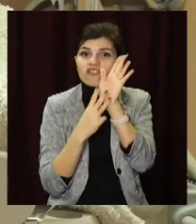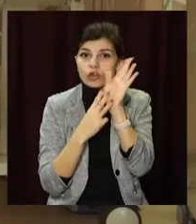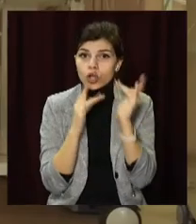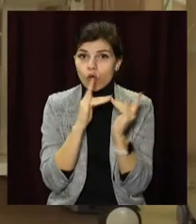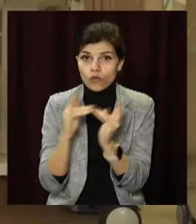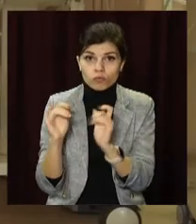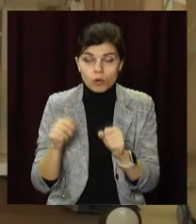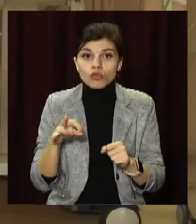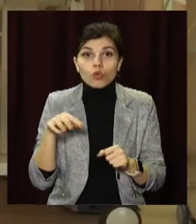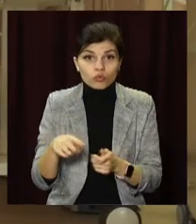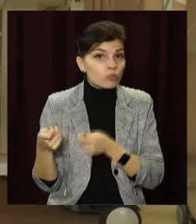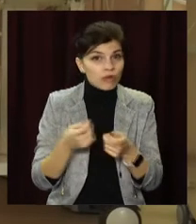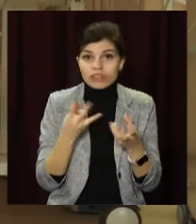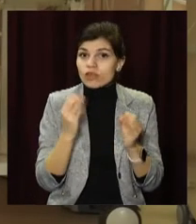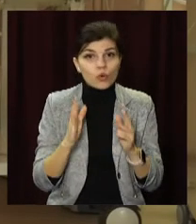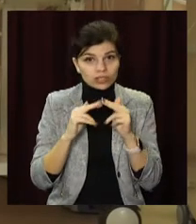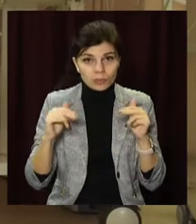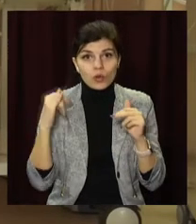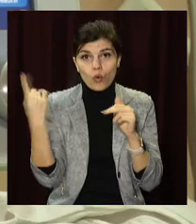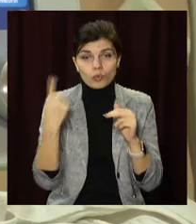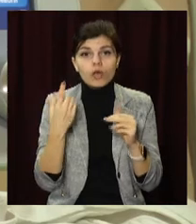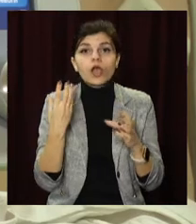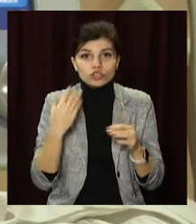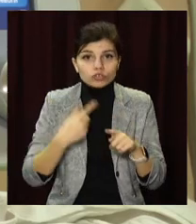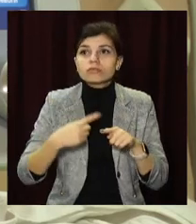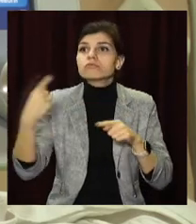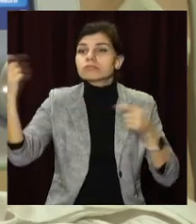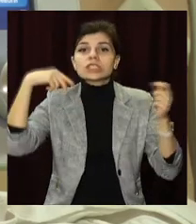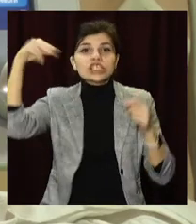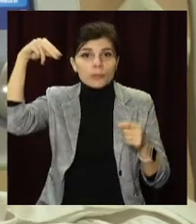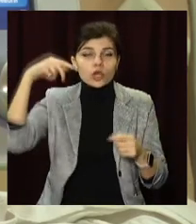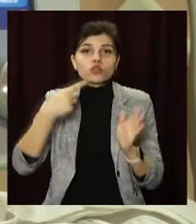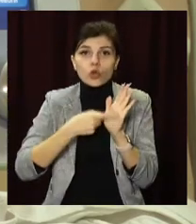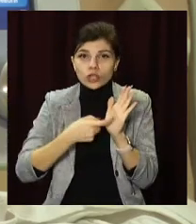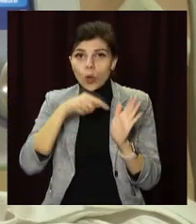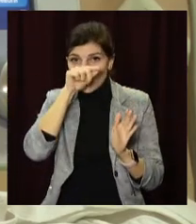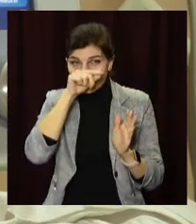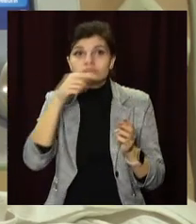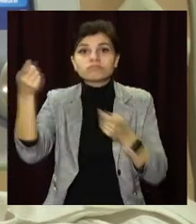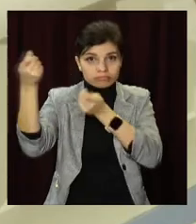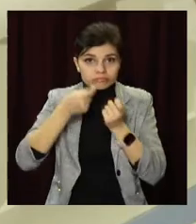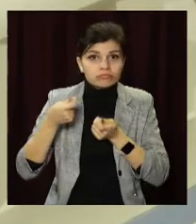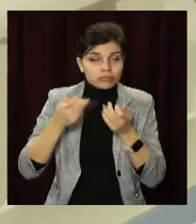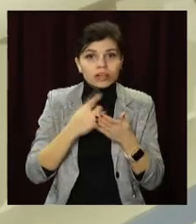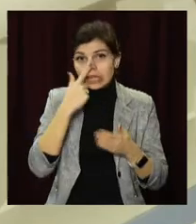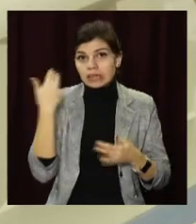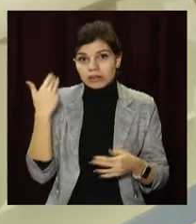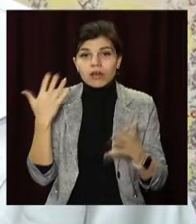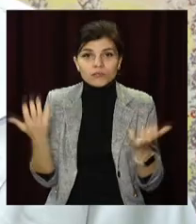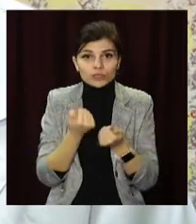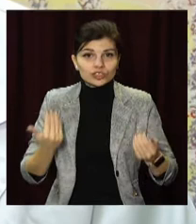області. Оперують малюків з Запоріжжя, Донеччини та Луганщини. Нещодавно у закладі врятували життя новонароджені дівчинці із